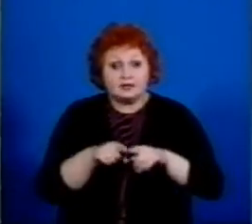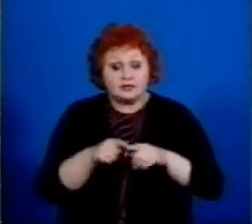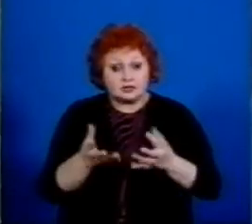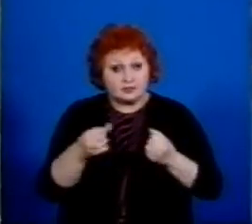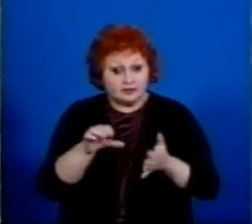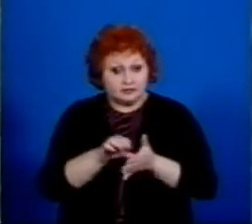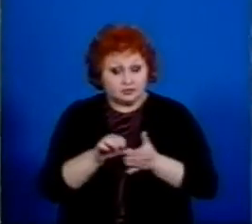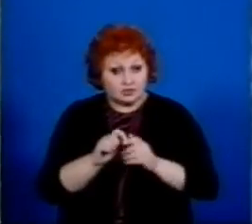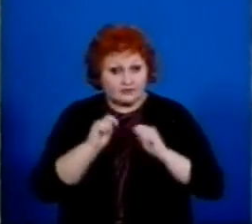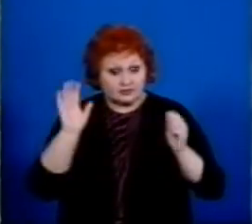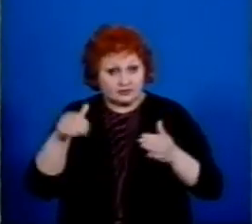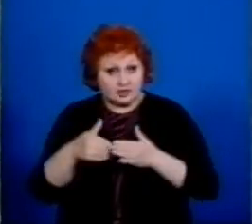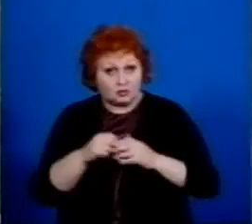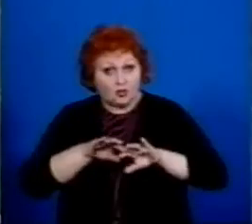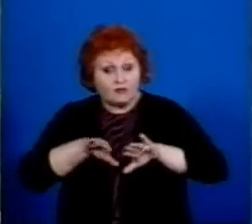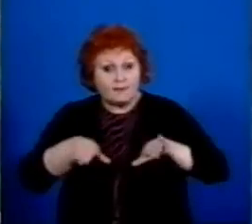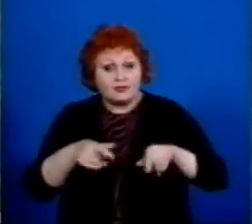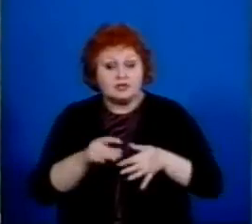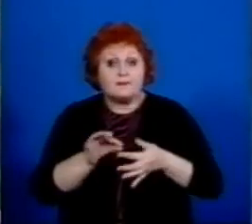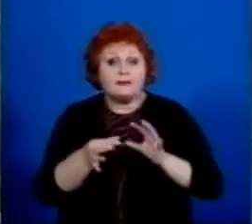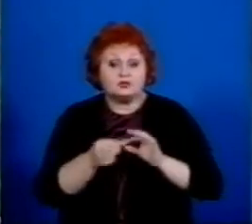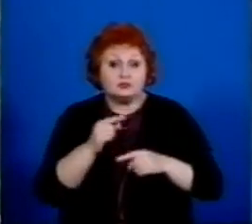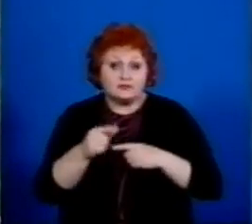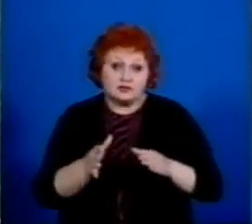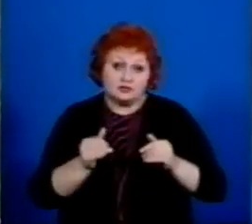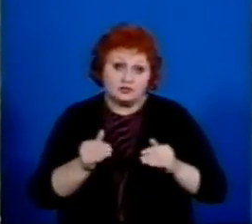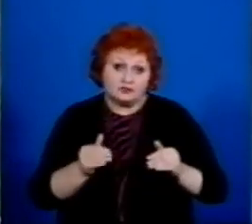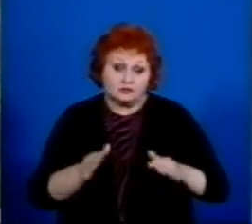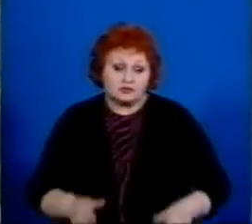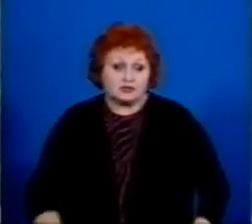Колобков примет участие в открытии нового бассейна. Подробнее об этом в наших вечерних выпусках.